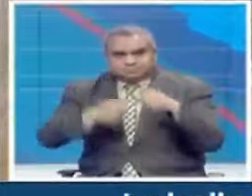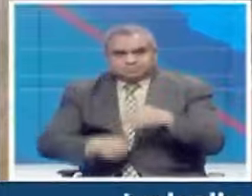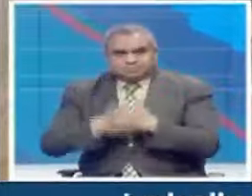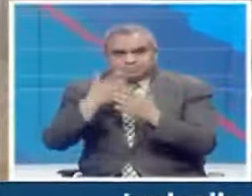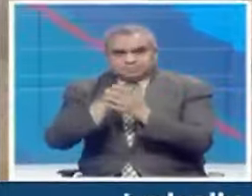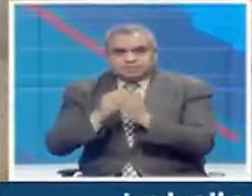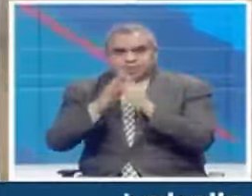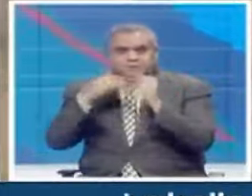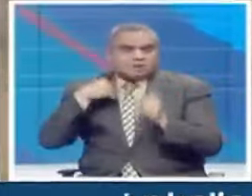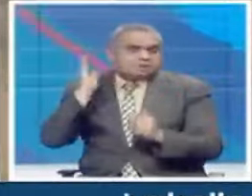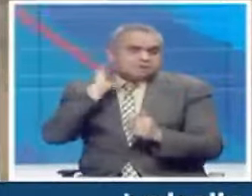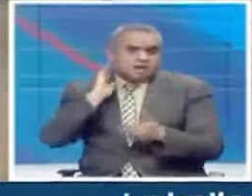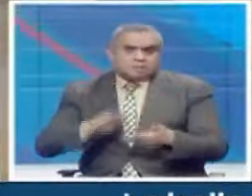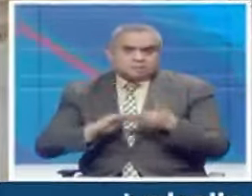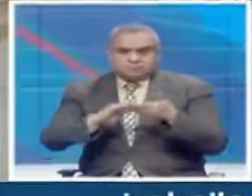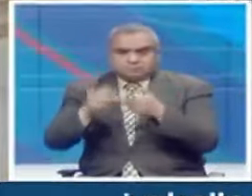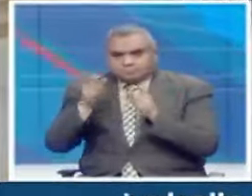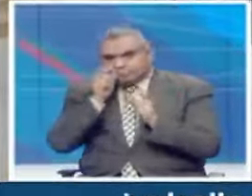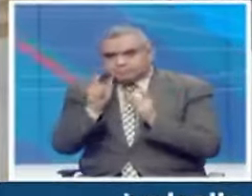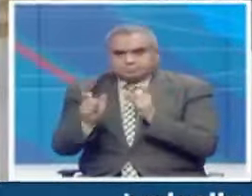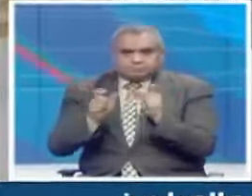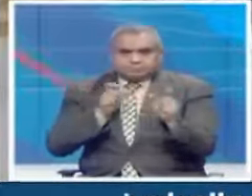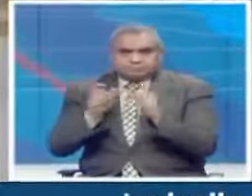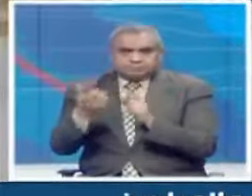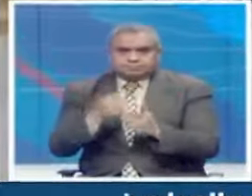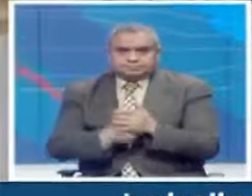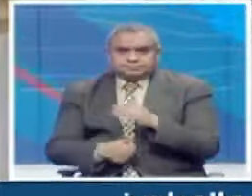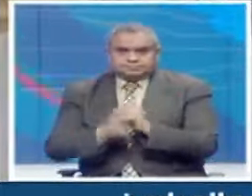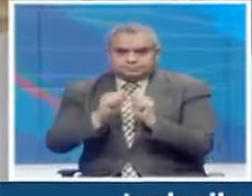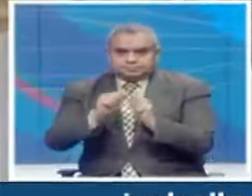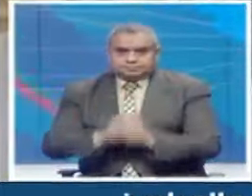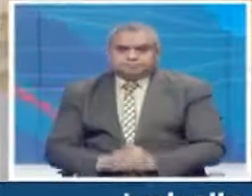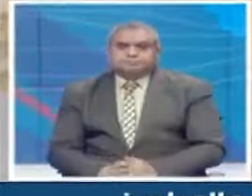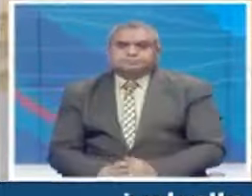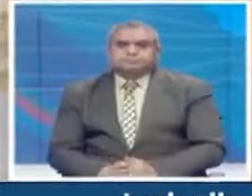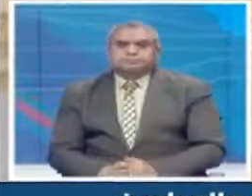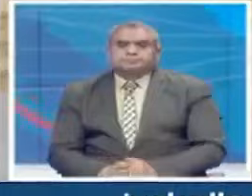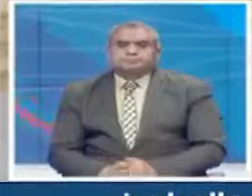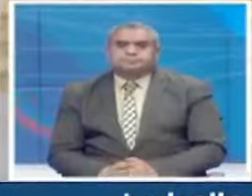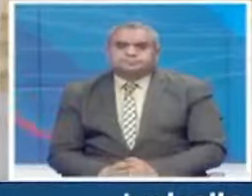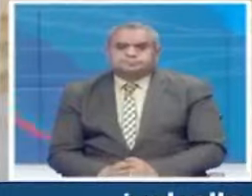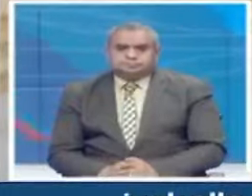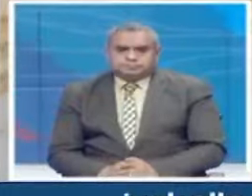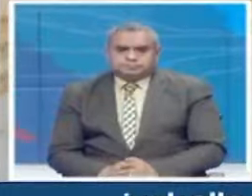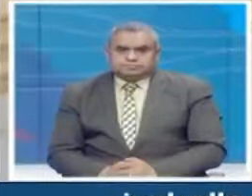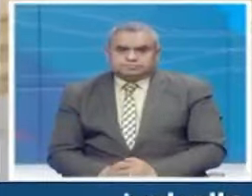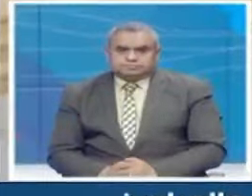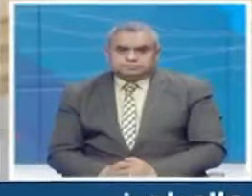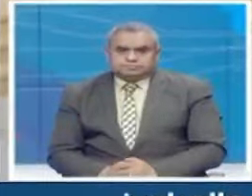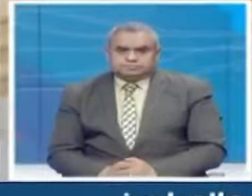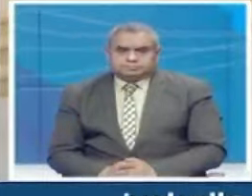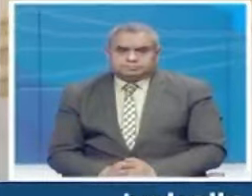مصر من أمن واستقرار. مصر تملي بتفتح بابها للقريب واللي